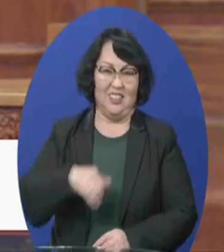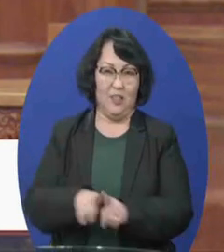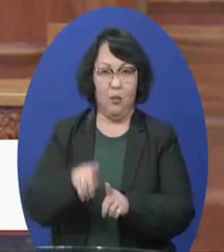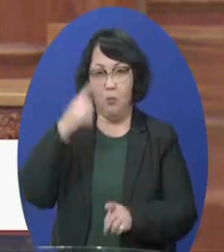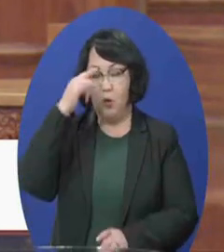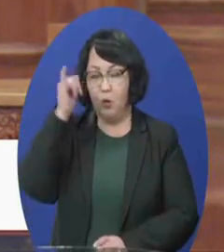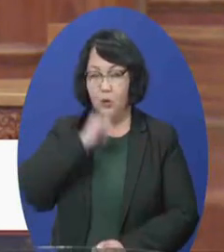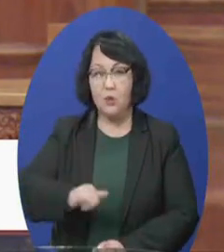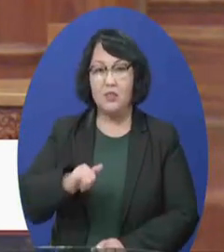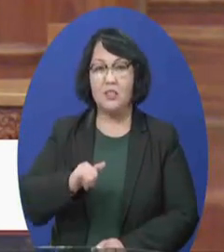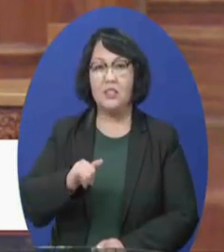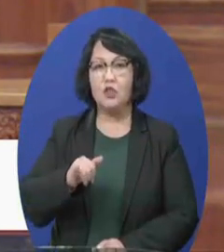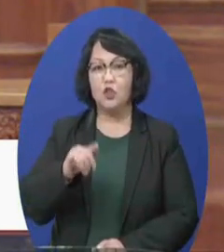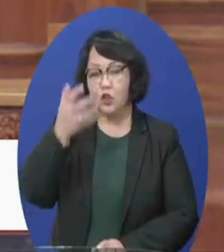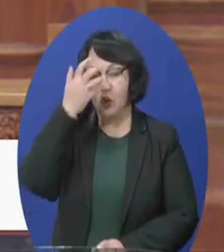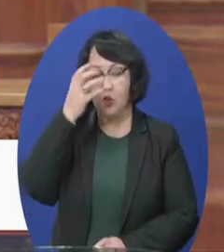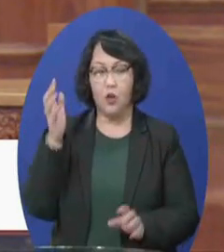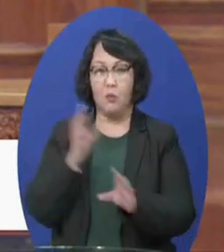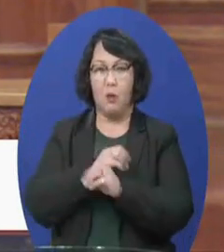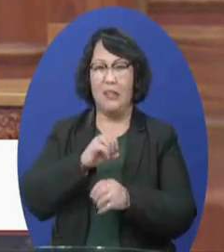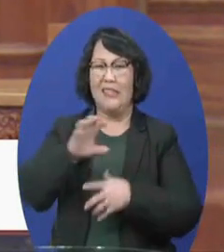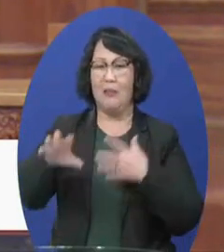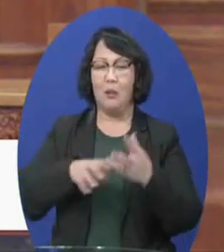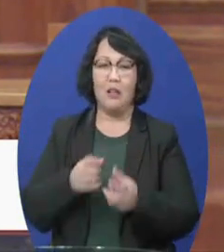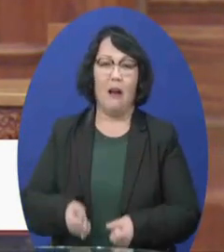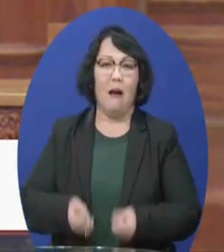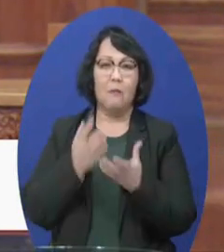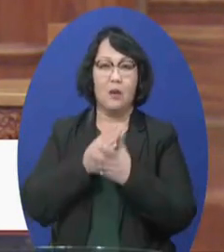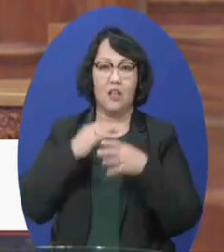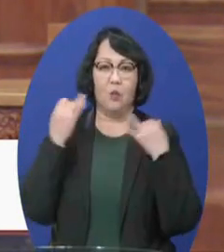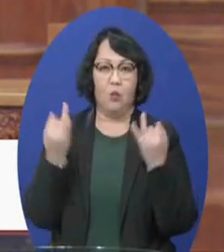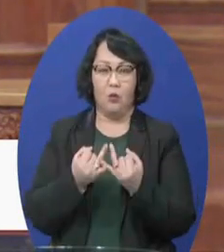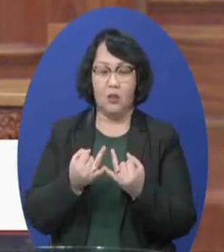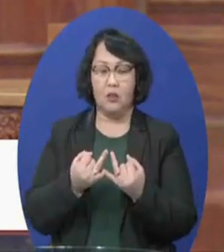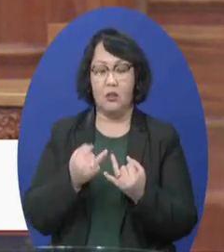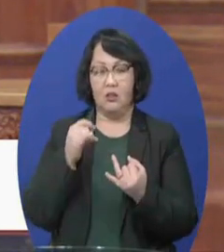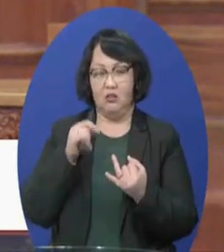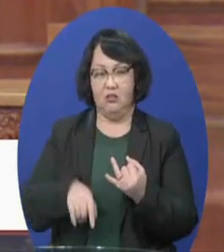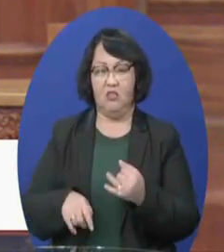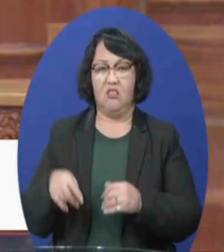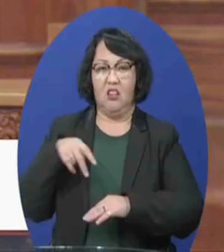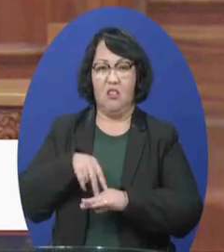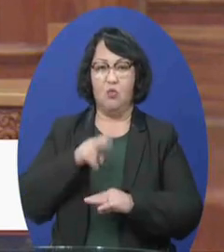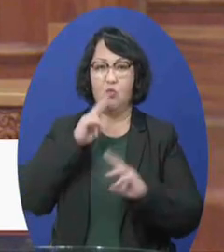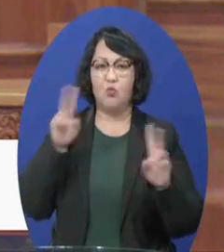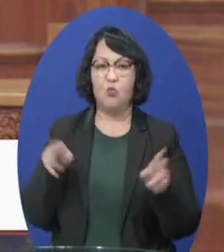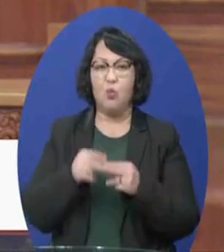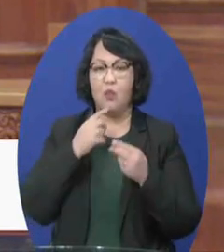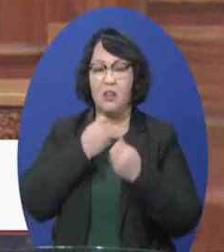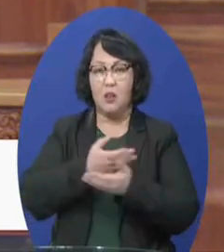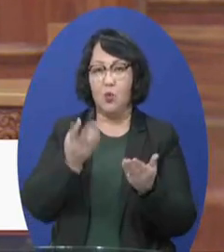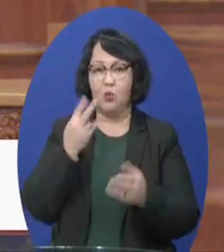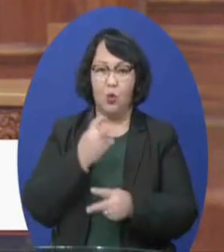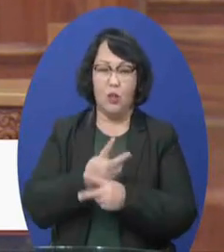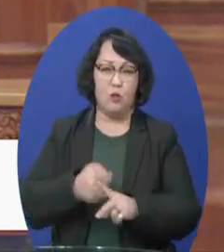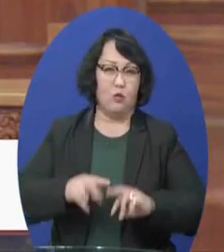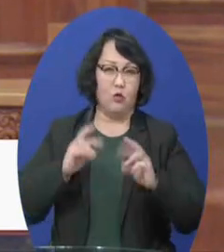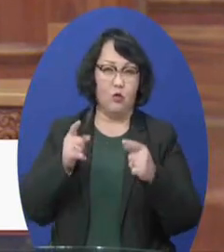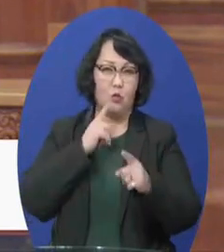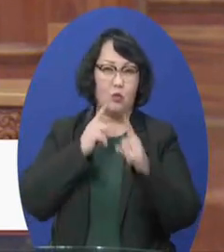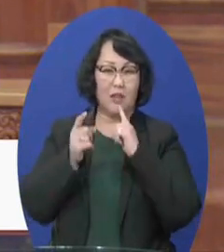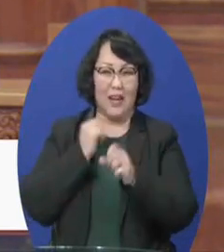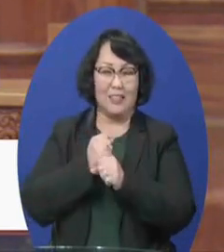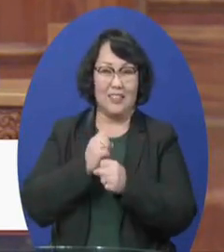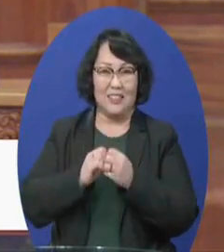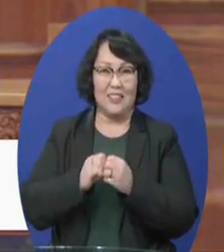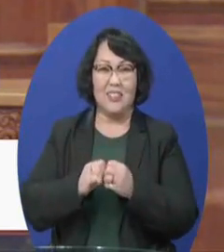засаглалын хямралд орлоо гэдгийг улсын хурлын эндэр дээрээс дүгнэн мэдгэдэж байна. Үндсэн хуулийн нэмэлт өөрчлөлтийн зөвлөлтөх ажлын хэсгийг миний